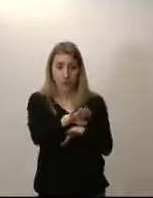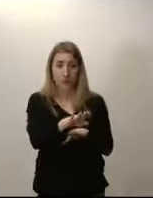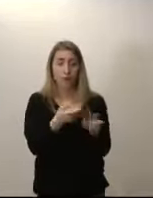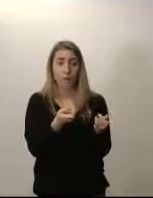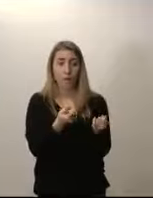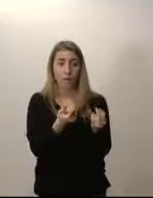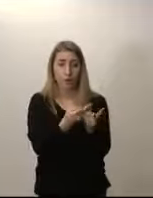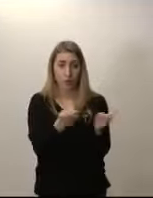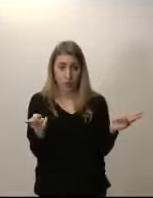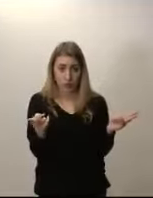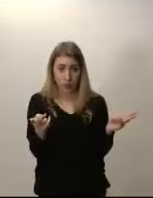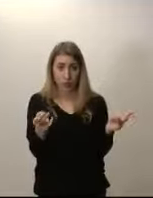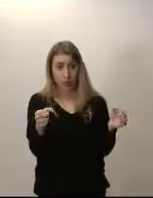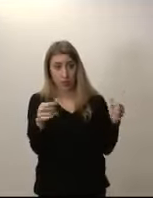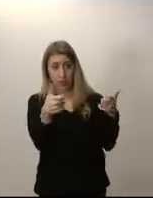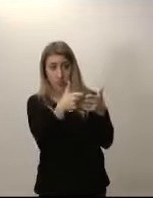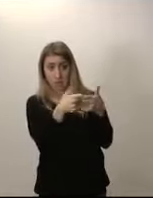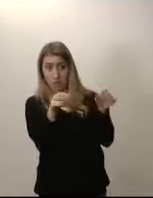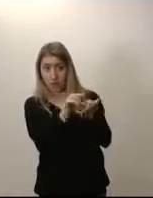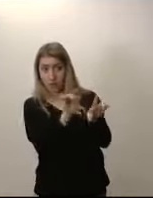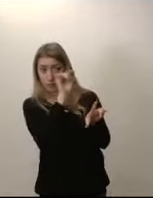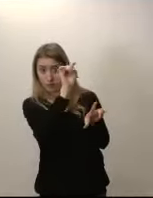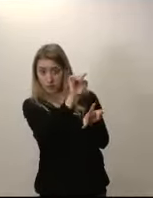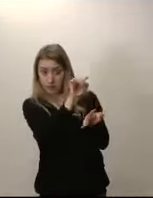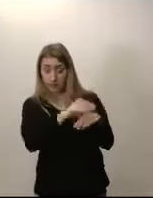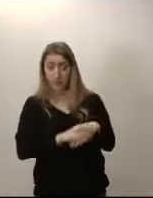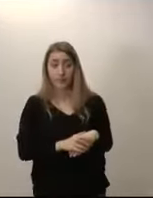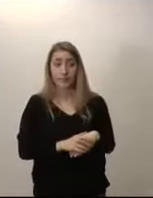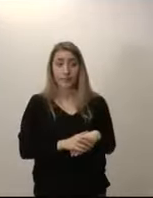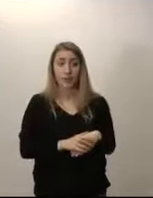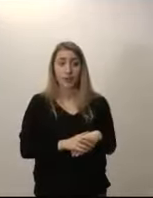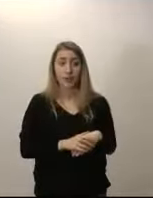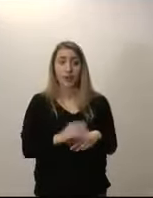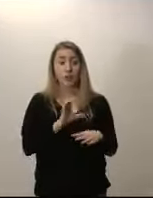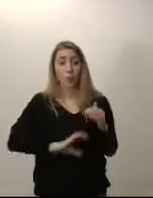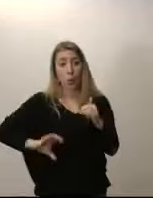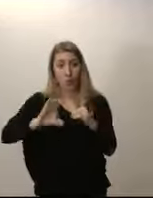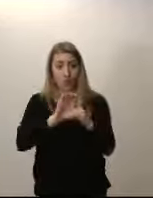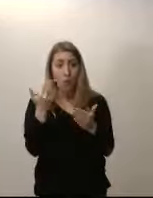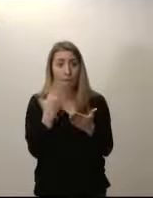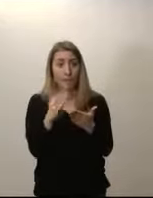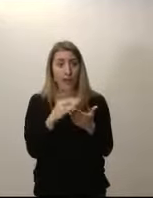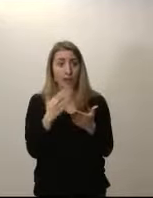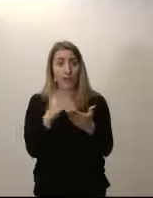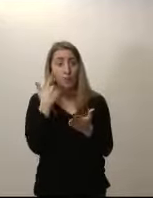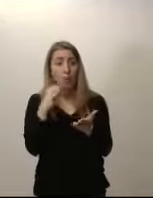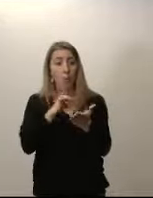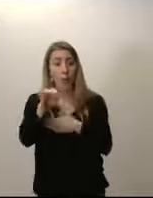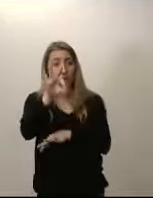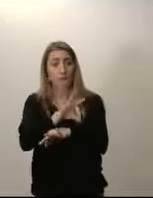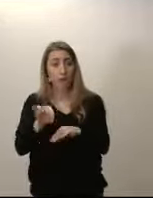même montant au-dessus, c'est la contrepartie. Le complément de crédit pour règlement des factures d'eau. Nous avons